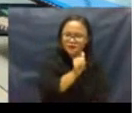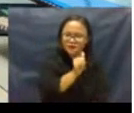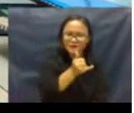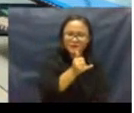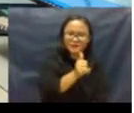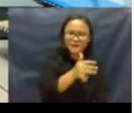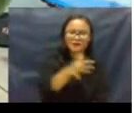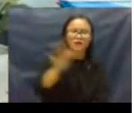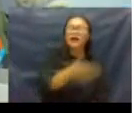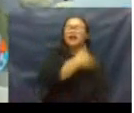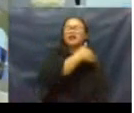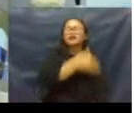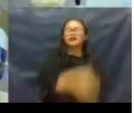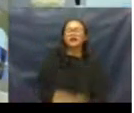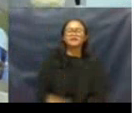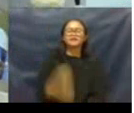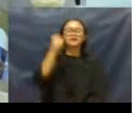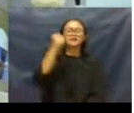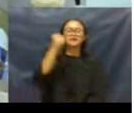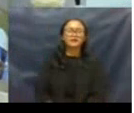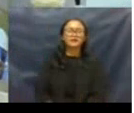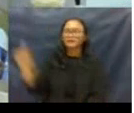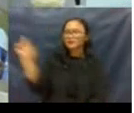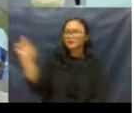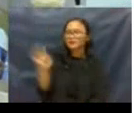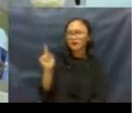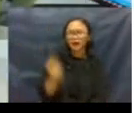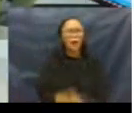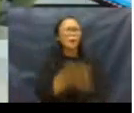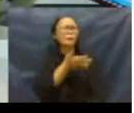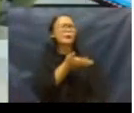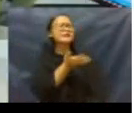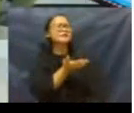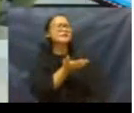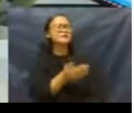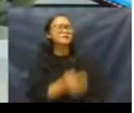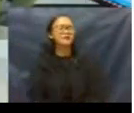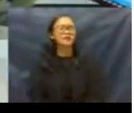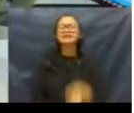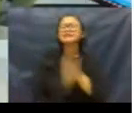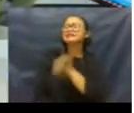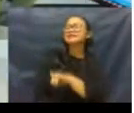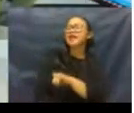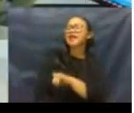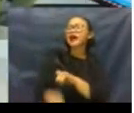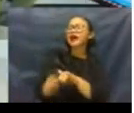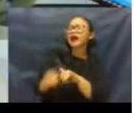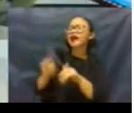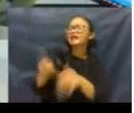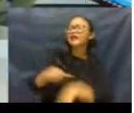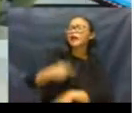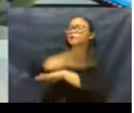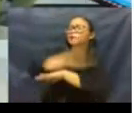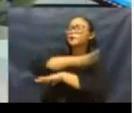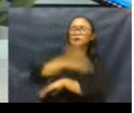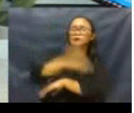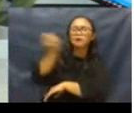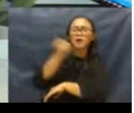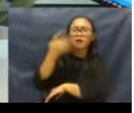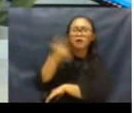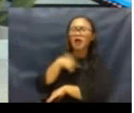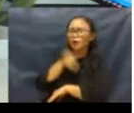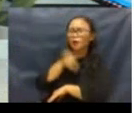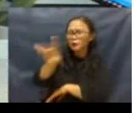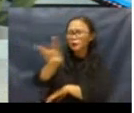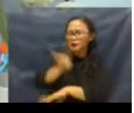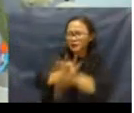Ah, nggak mungkin nih. Kenapa sih, Pak? Ini loh, ada berita zaman sekarang yang memang harus dipilih-pilih mana yang benar sama